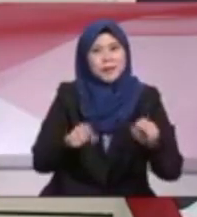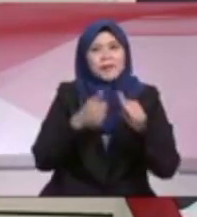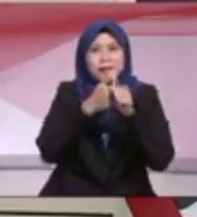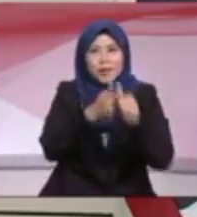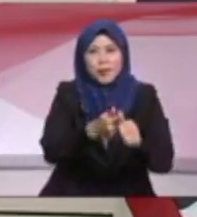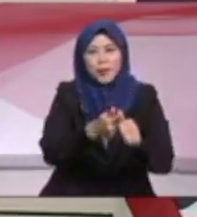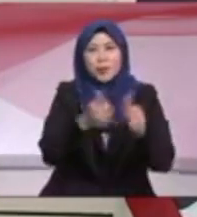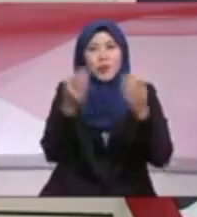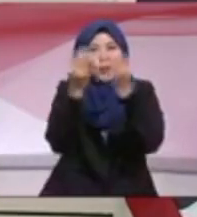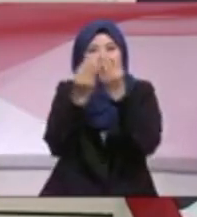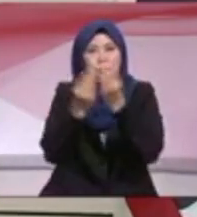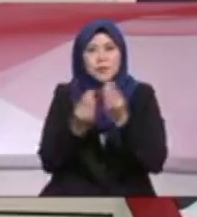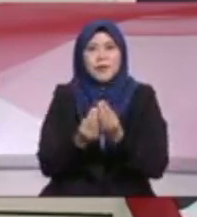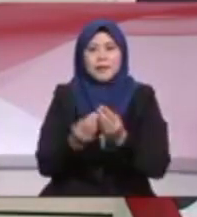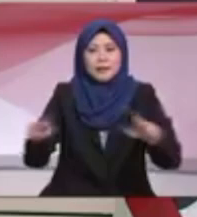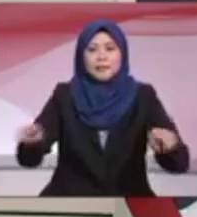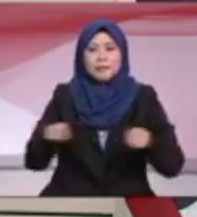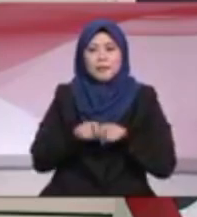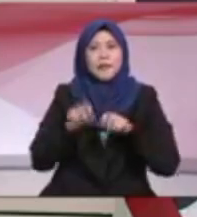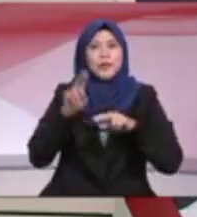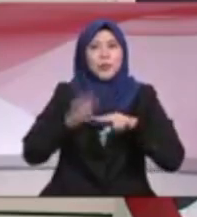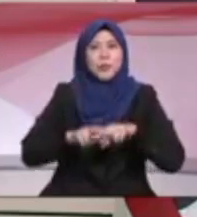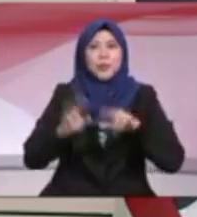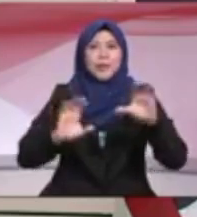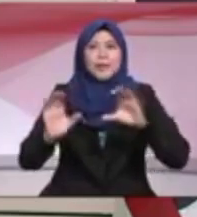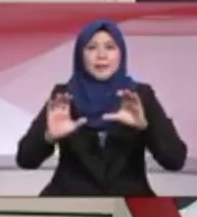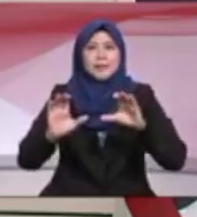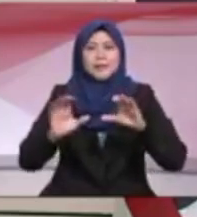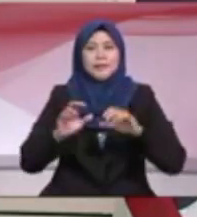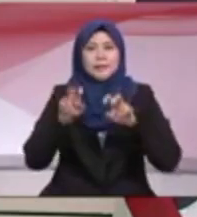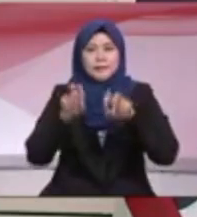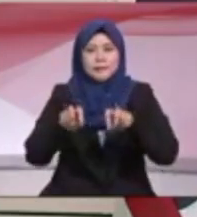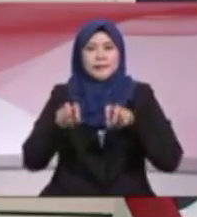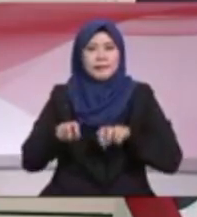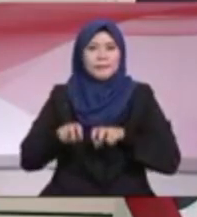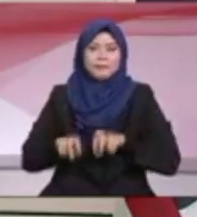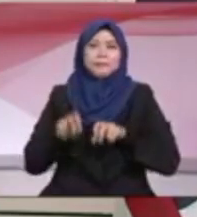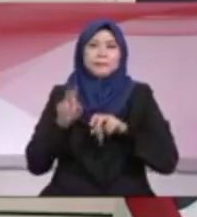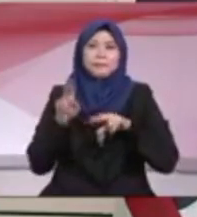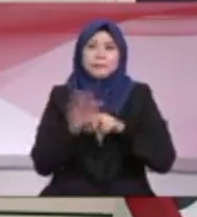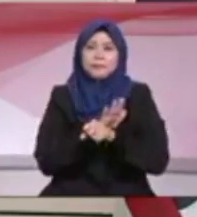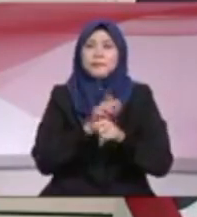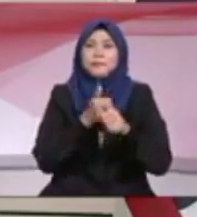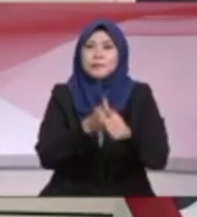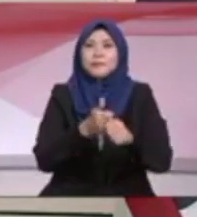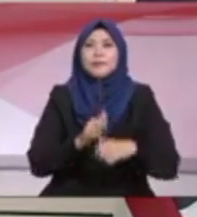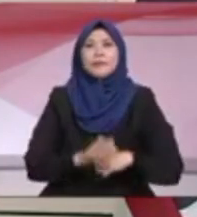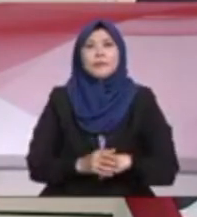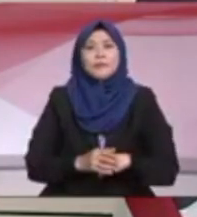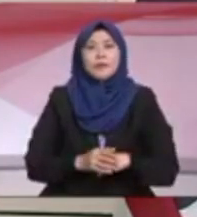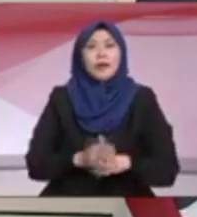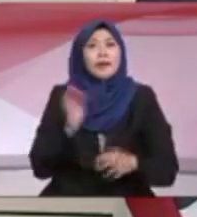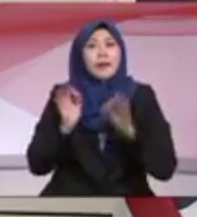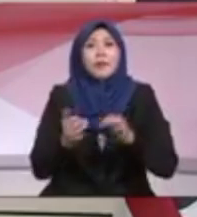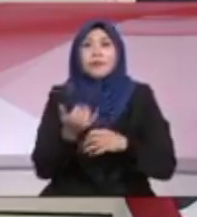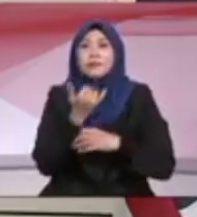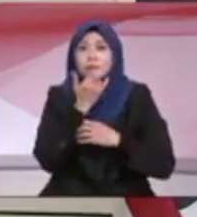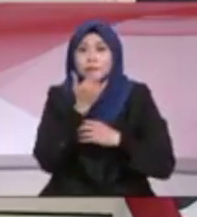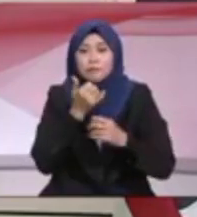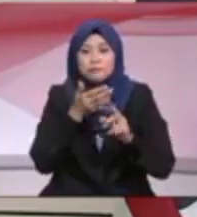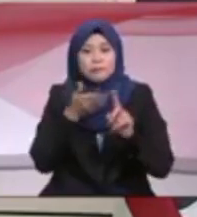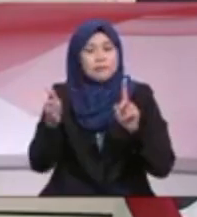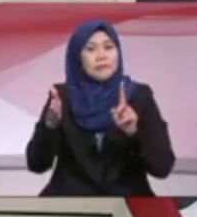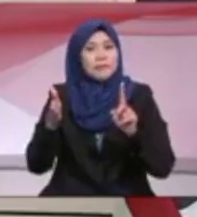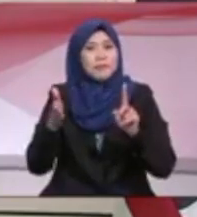mengikut kapasiti tempat duduk. Ya, kita sebut kapasiti tempat duduk sebab kesalahan duduk berlebih